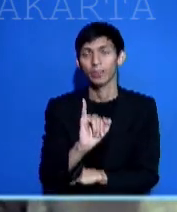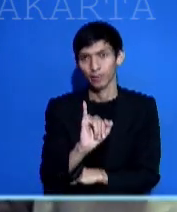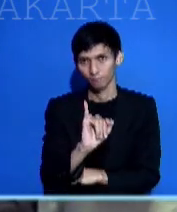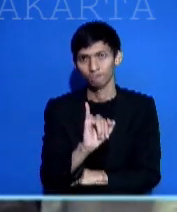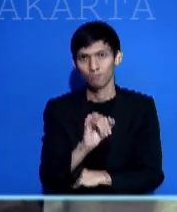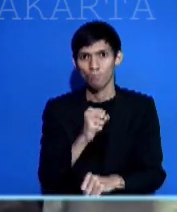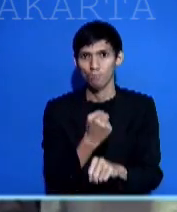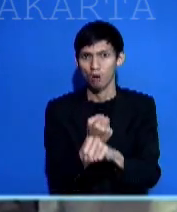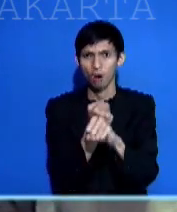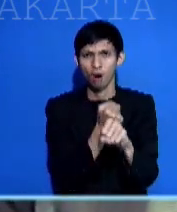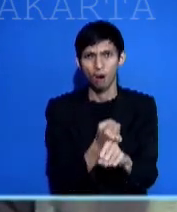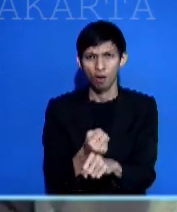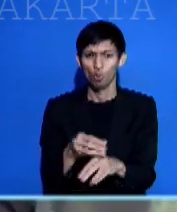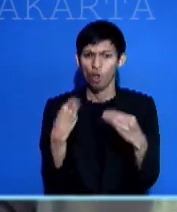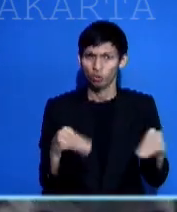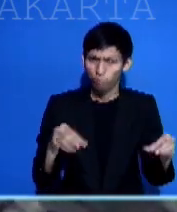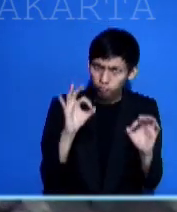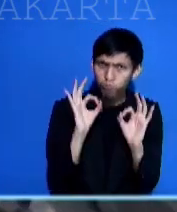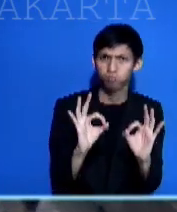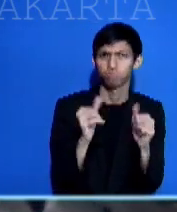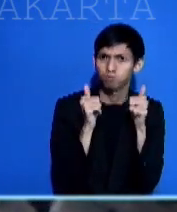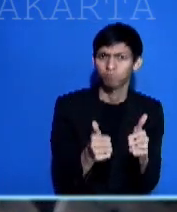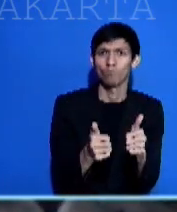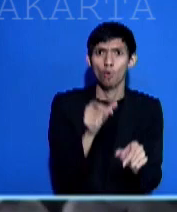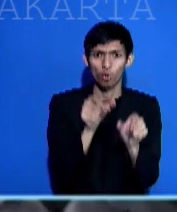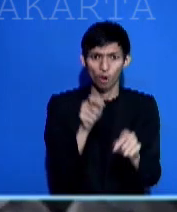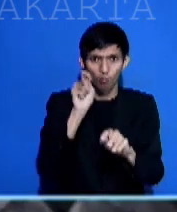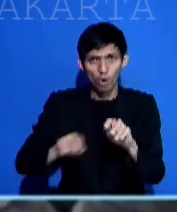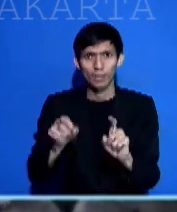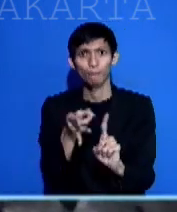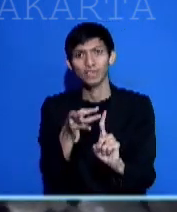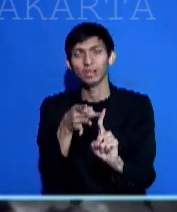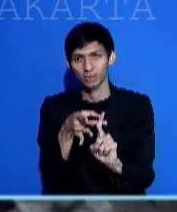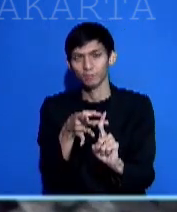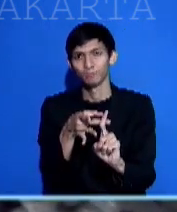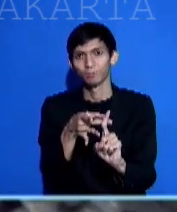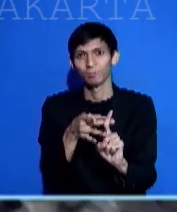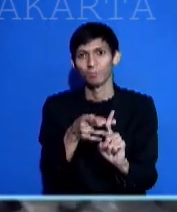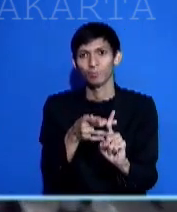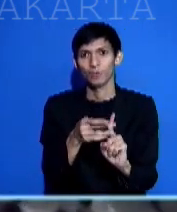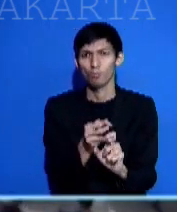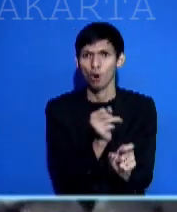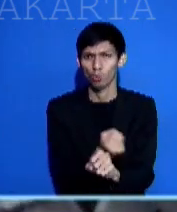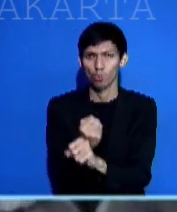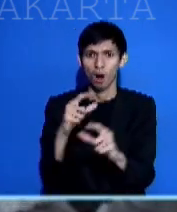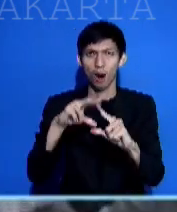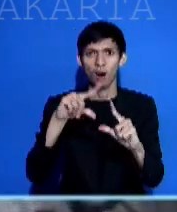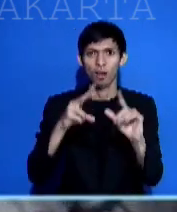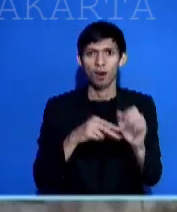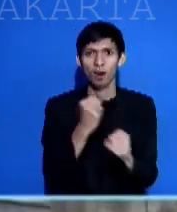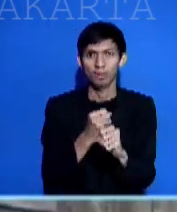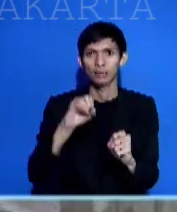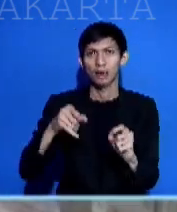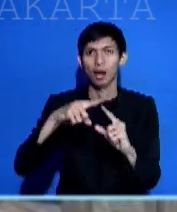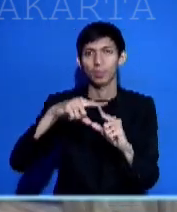Areng awit saking Menik kathah saking para pengrajin pand besi ingkang mupangataken Areng Kajeng Jati minangka bahan